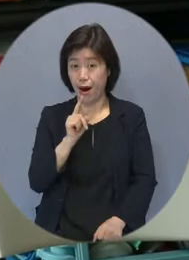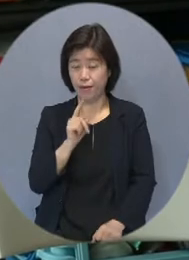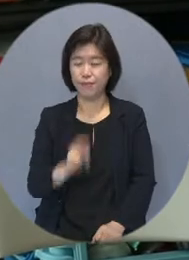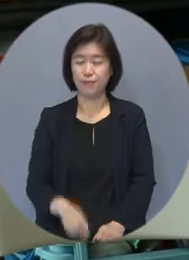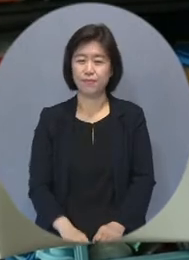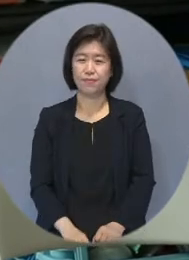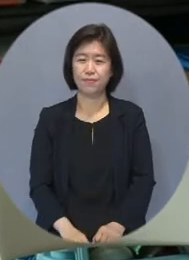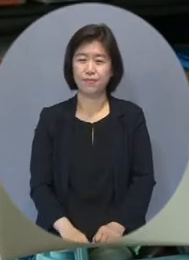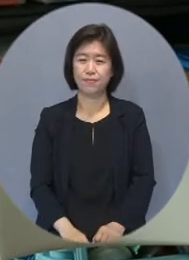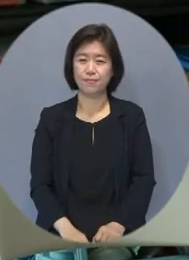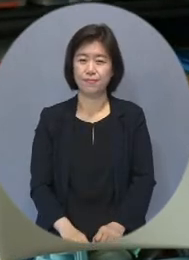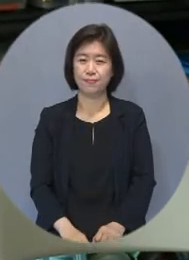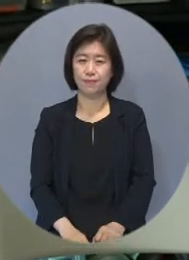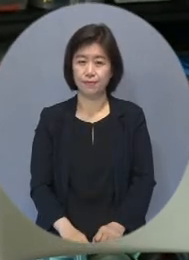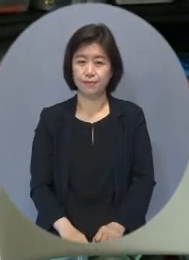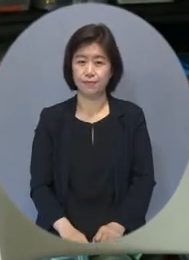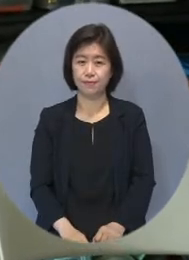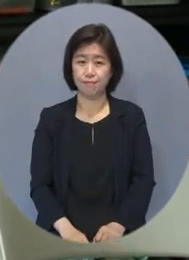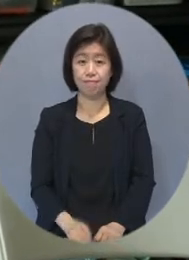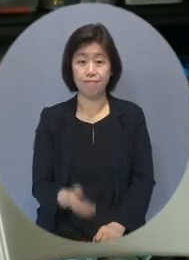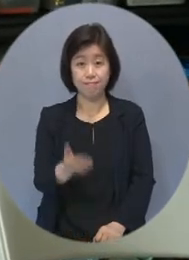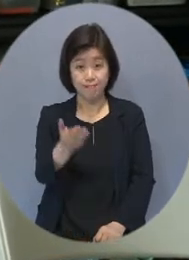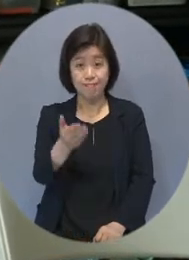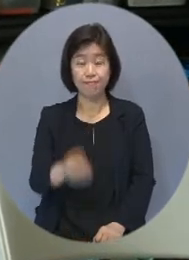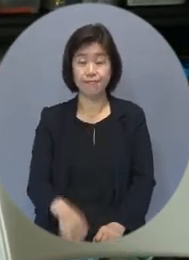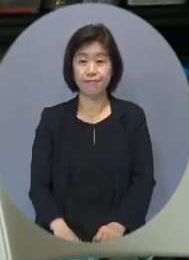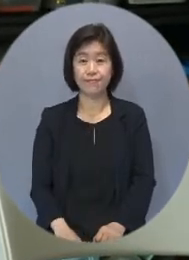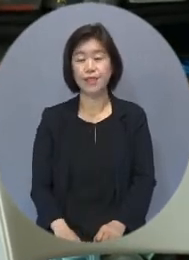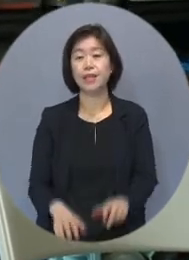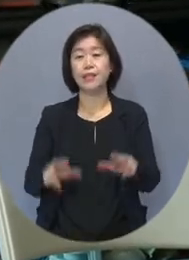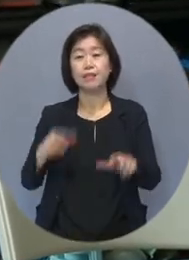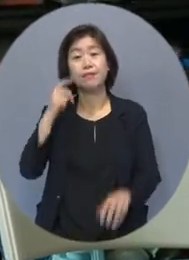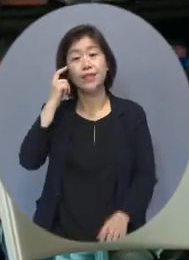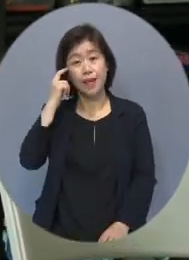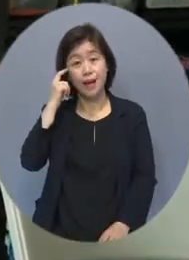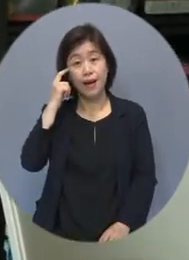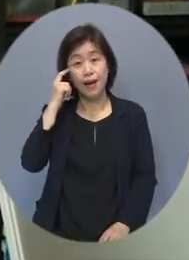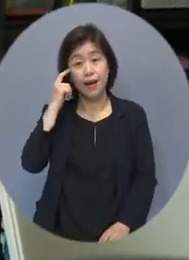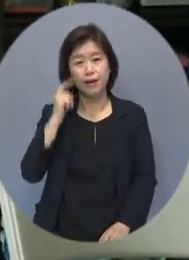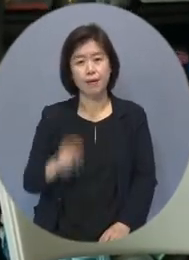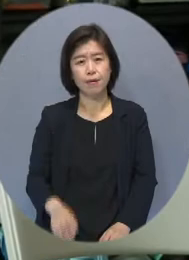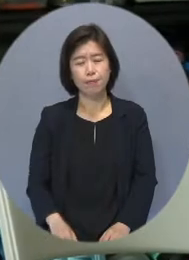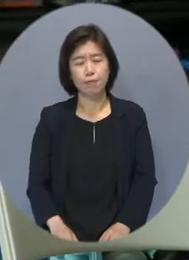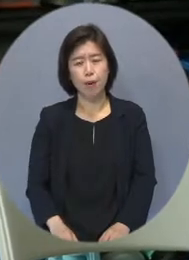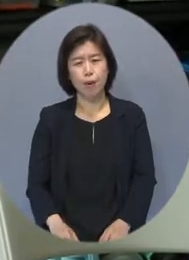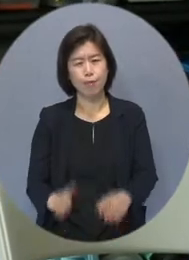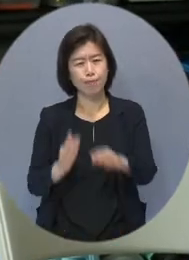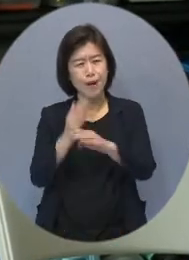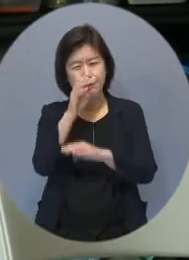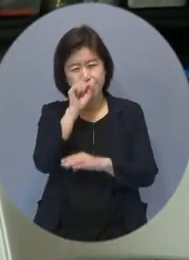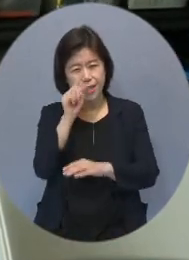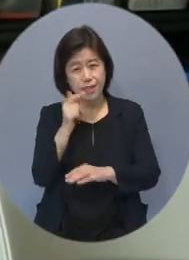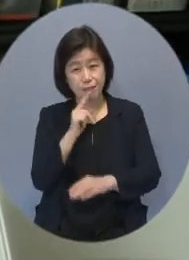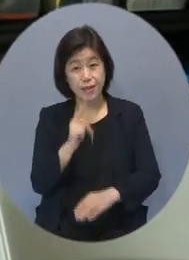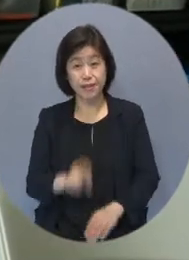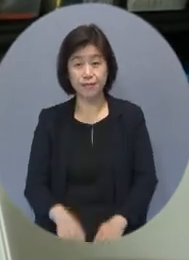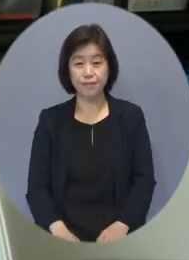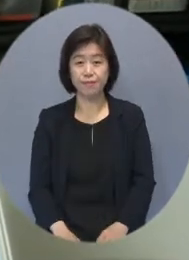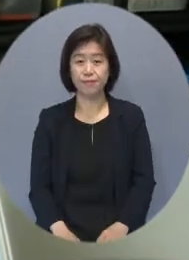해드려요. 소장님께서 좀 생각하는 방향은 좀 약간 좀 너무 많진 않고.